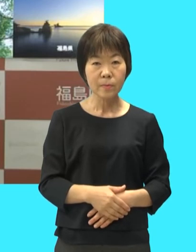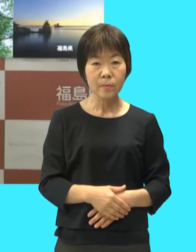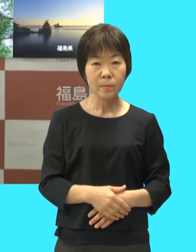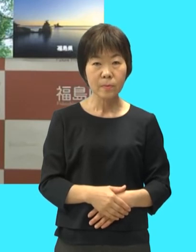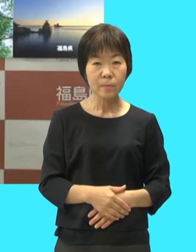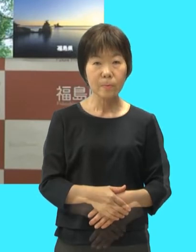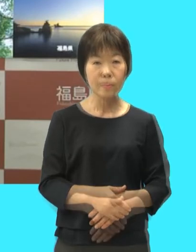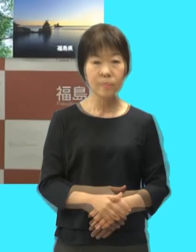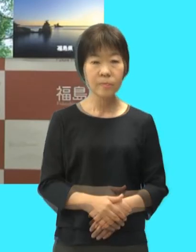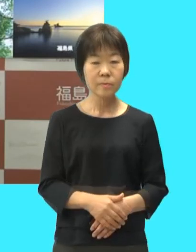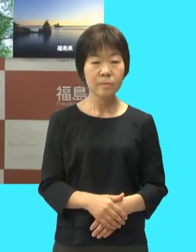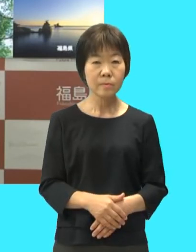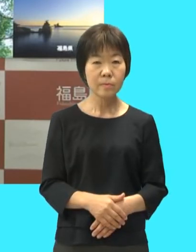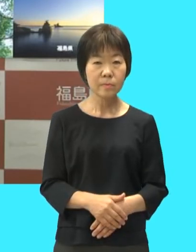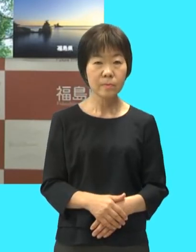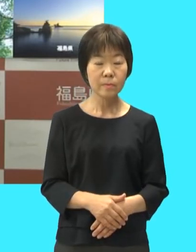他にございますか。